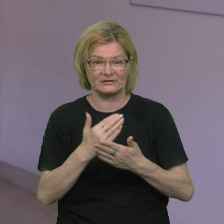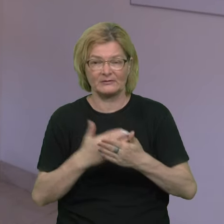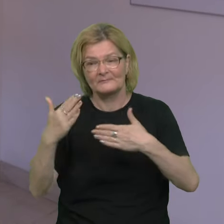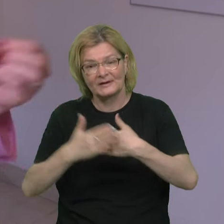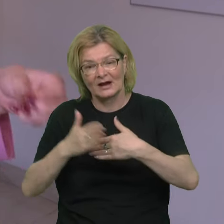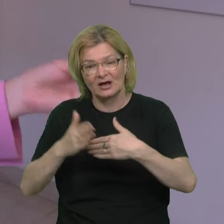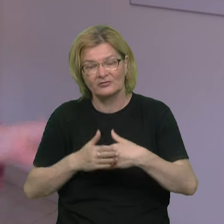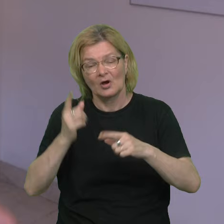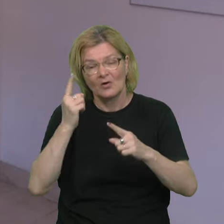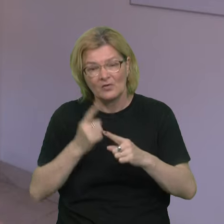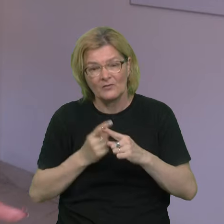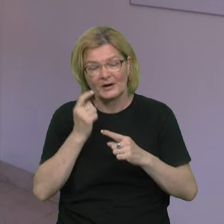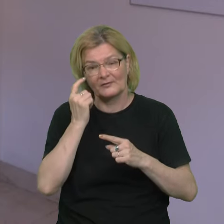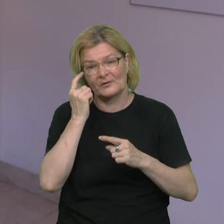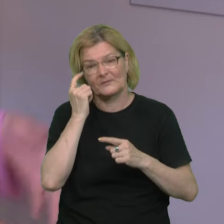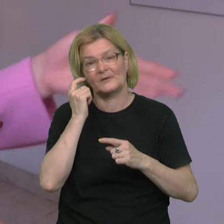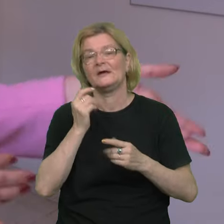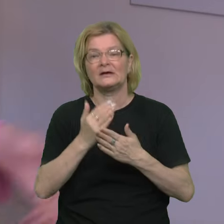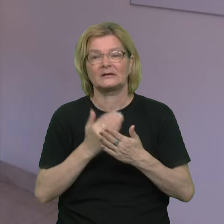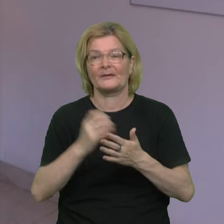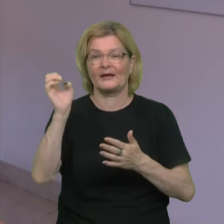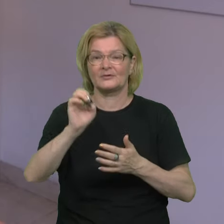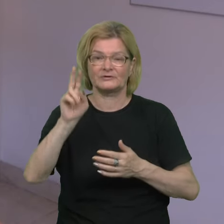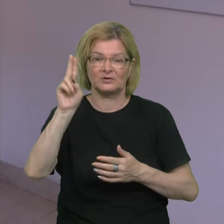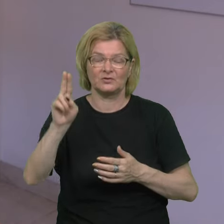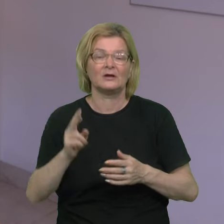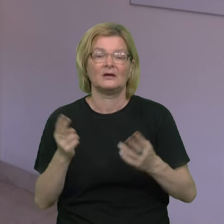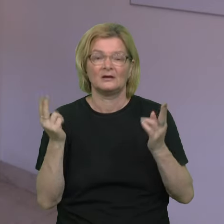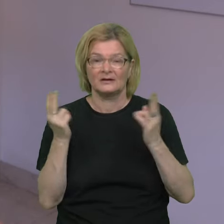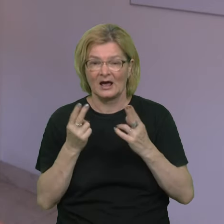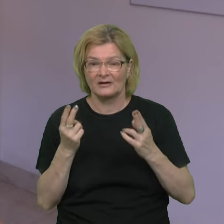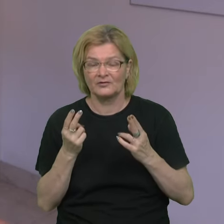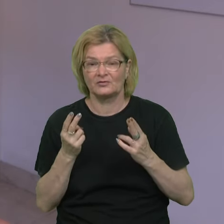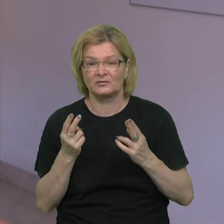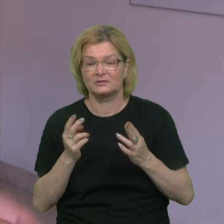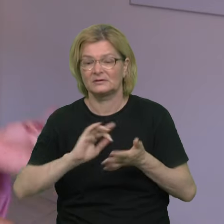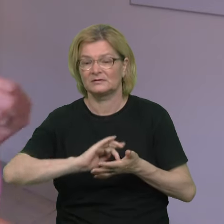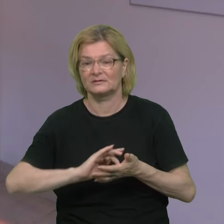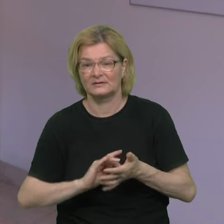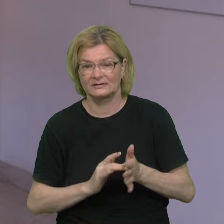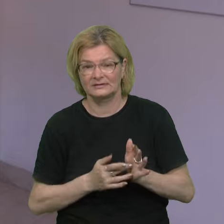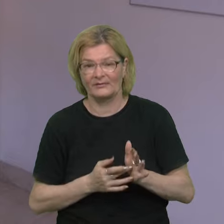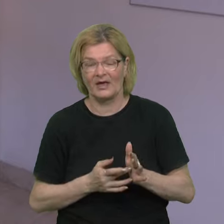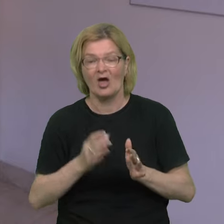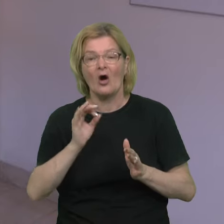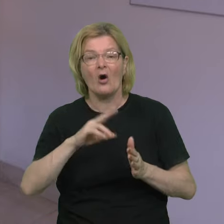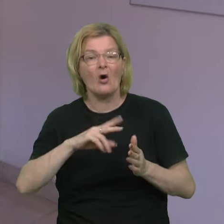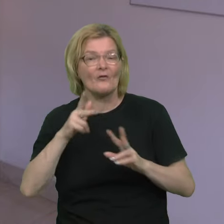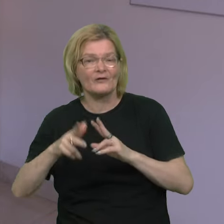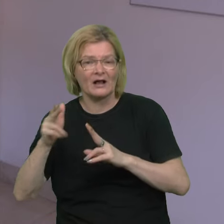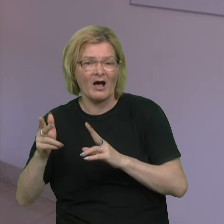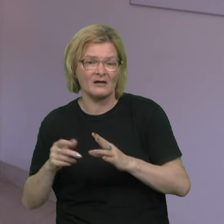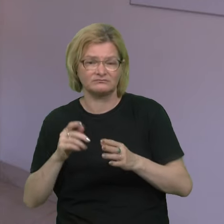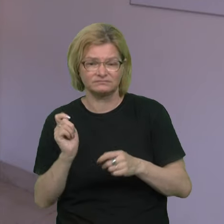naše zakone prilagođavamo upravo zakonima Evropske unije, da pače sve